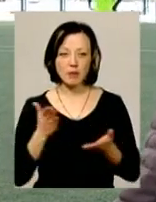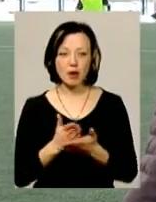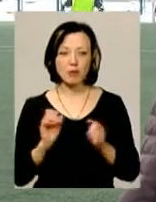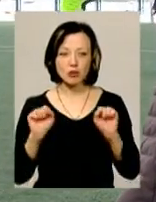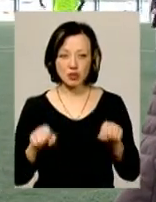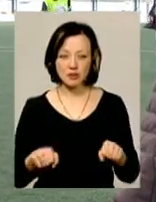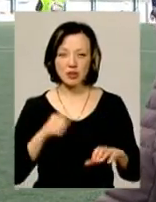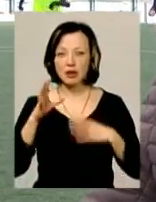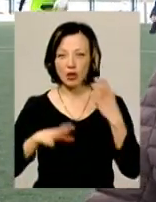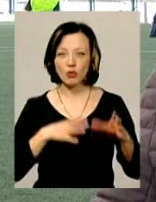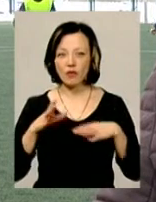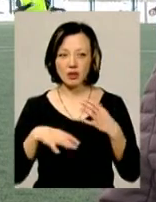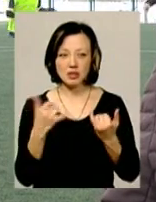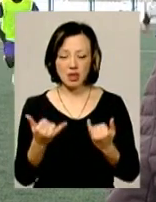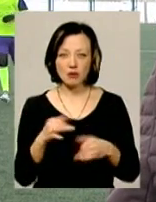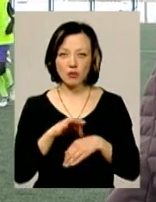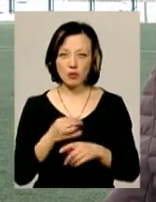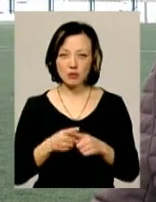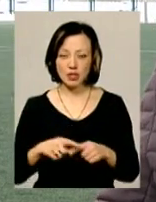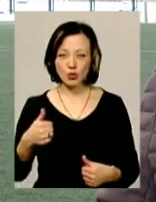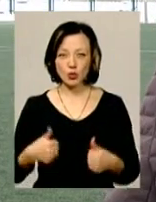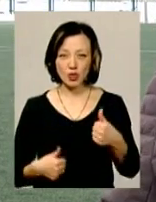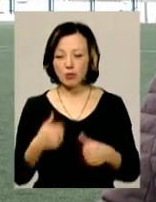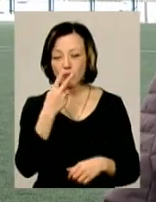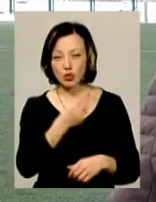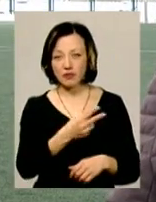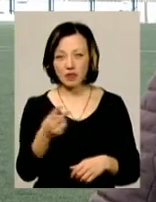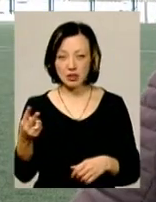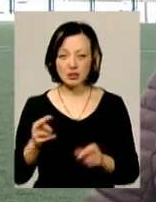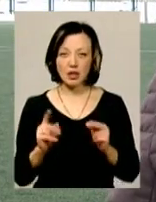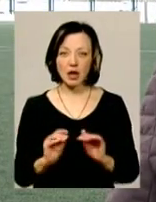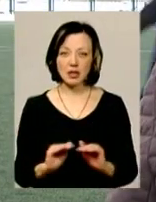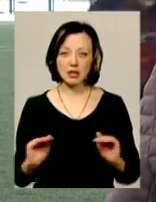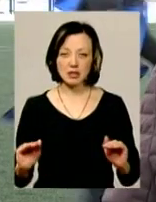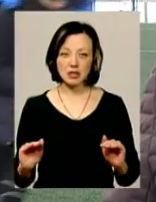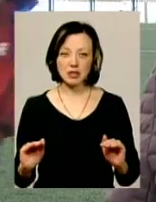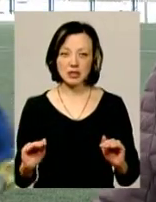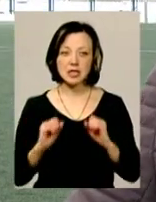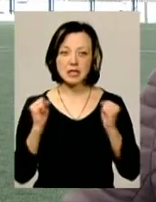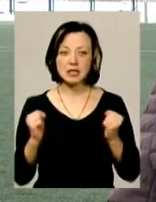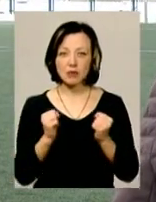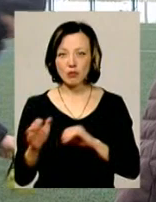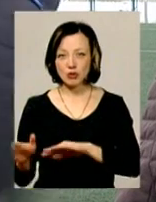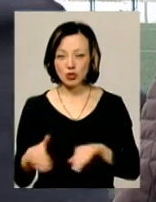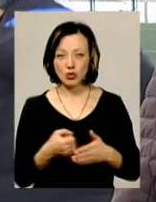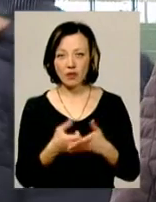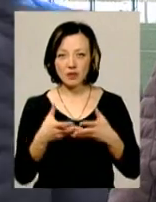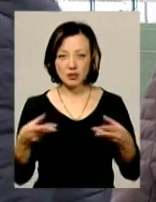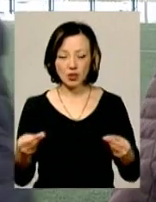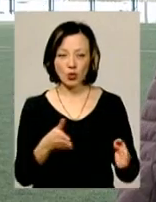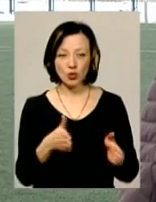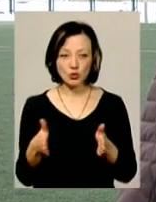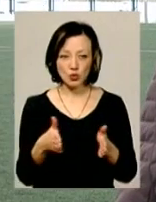можливість тренуватися. От зараз проводимо цей турнір, подивитися, як дітки зиму перезимували, вже до весни готуємося,